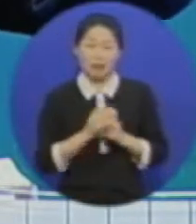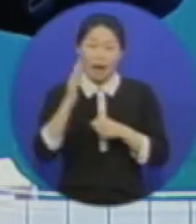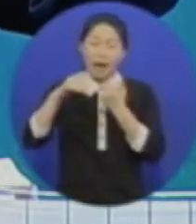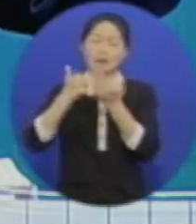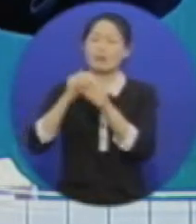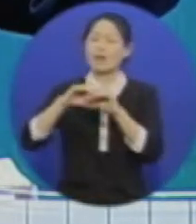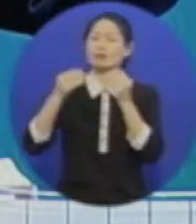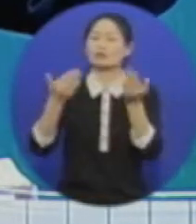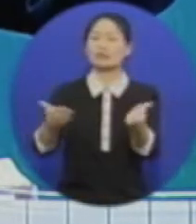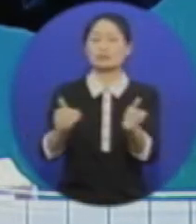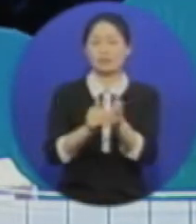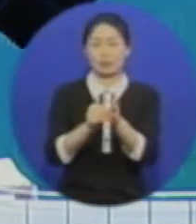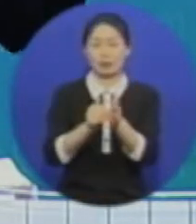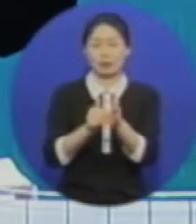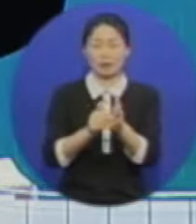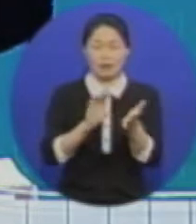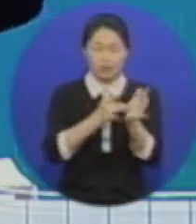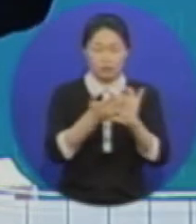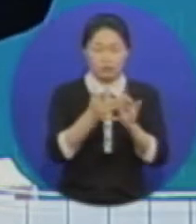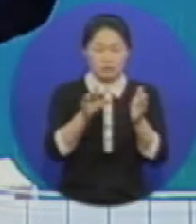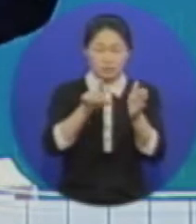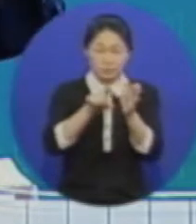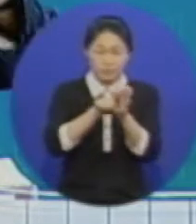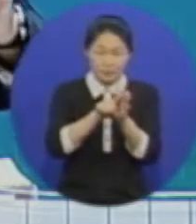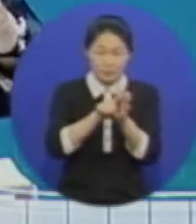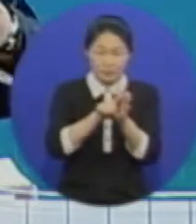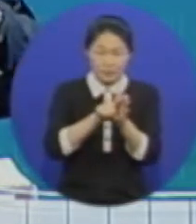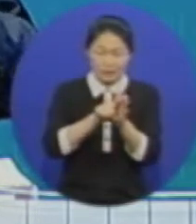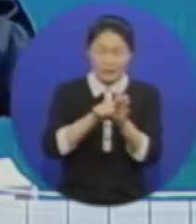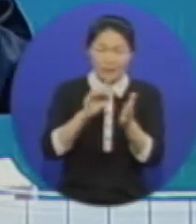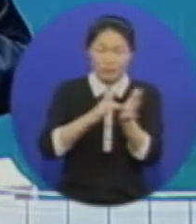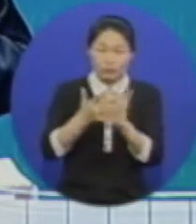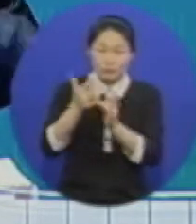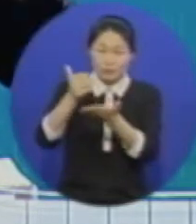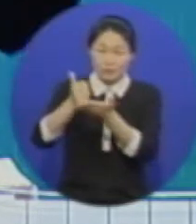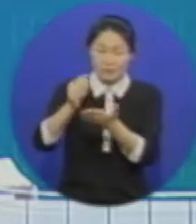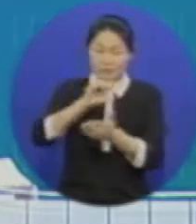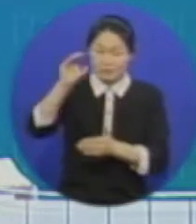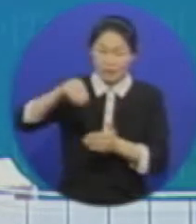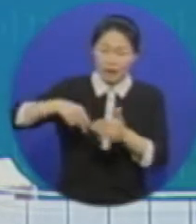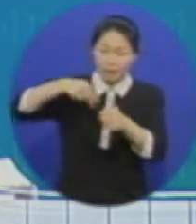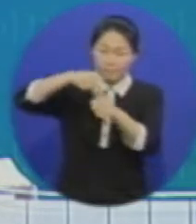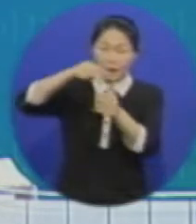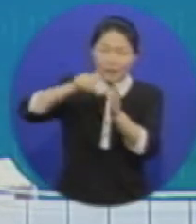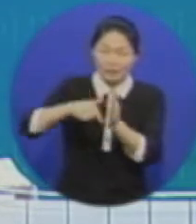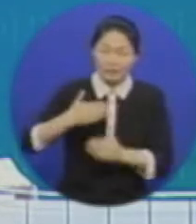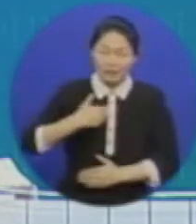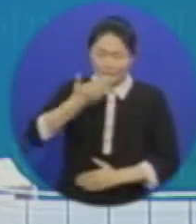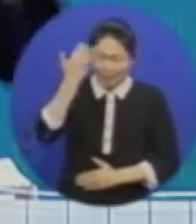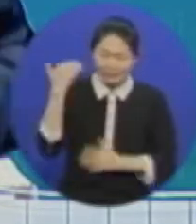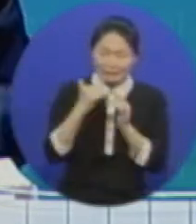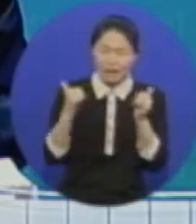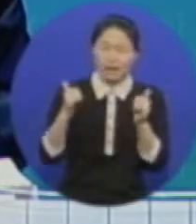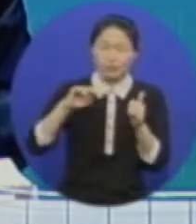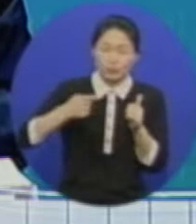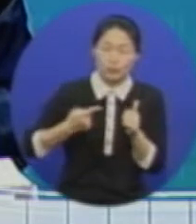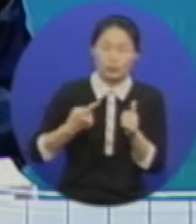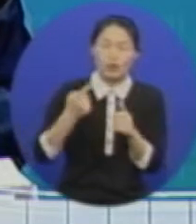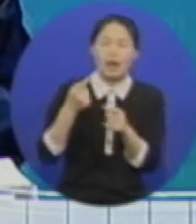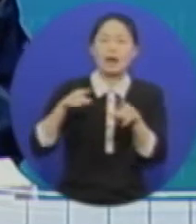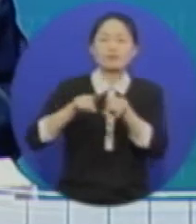해결해 주셨어요 예수님이 십자가에 죽으실 때 4 옛 사람도 같이 죽었어요 하나님이 그렇게 인정해